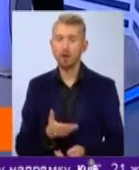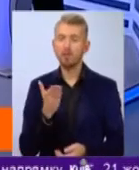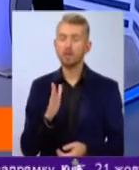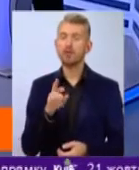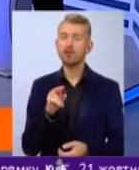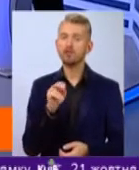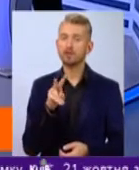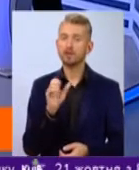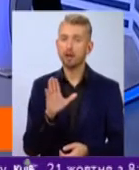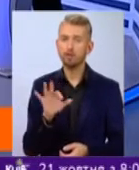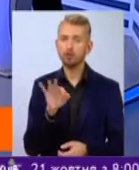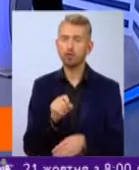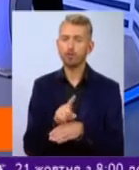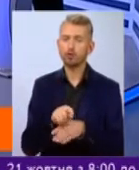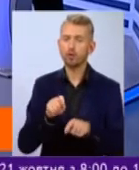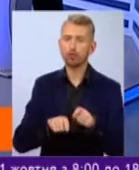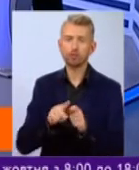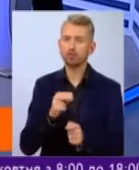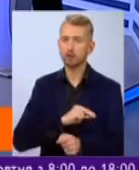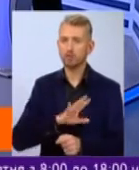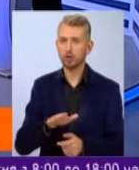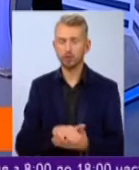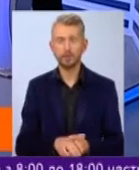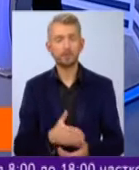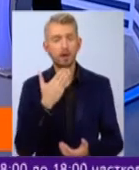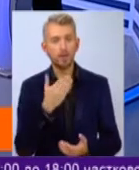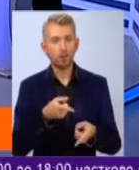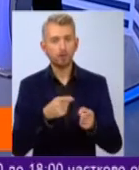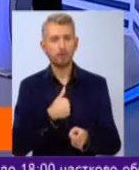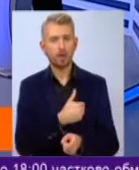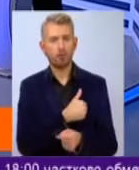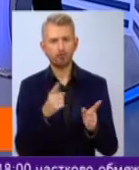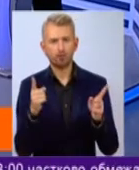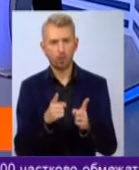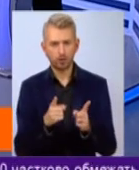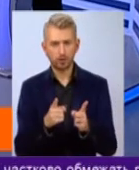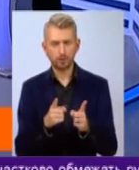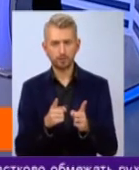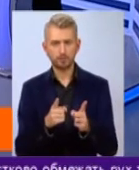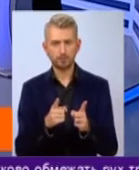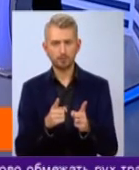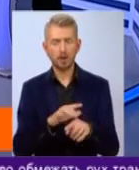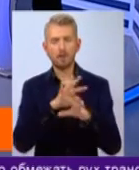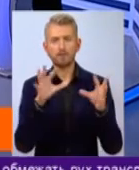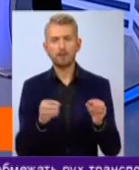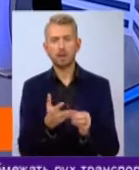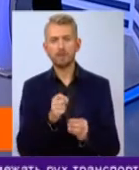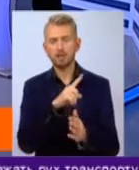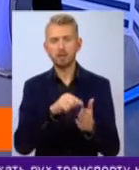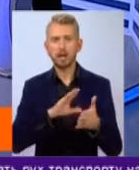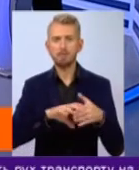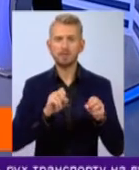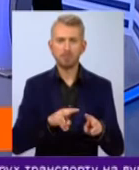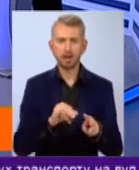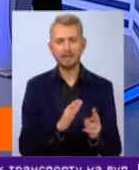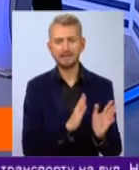В'ячеслав, от щодо функції контролю, чому вона не працює? Дякую. Насправді, я б хотів би коротенько взагалі взяти питання безпеки,